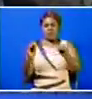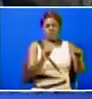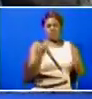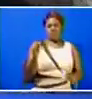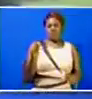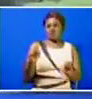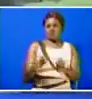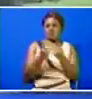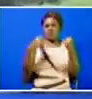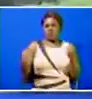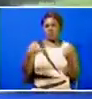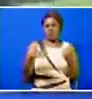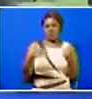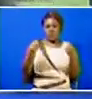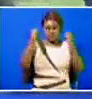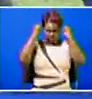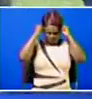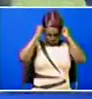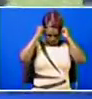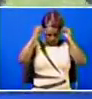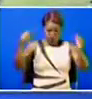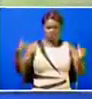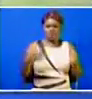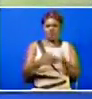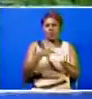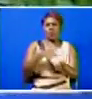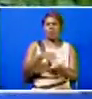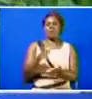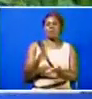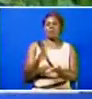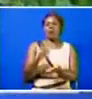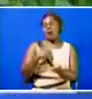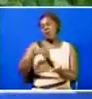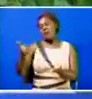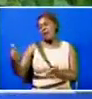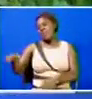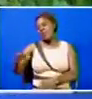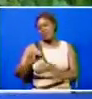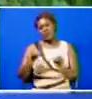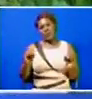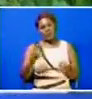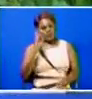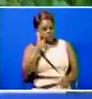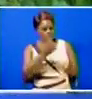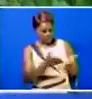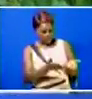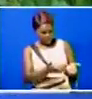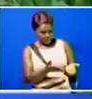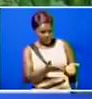salama, huku shughuli za masomo zikiathirika zaidi. Hatuna pengine, na unaona mahali hapa